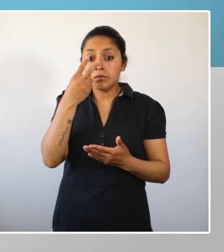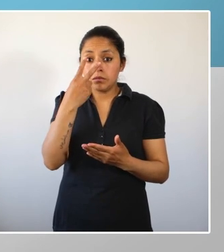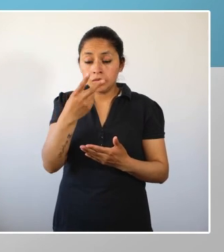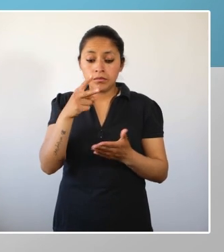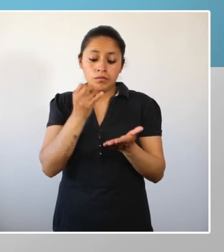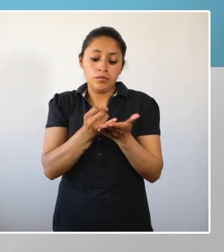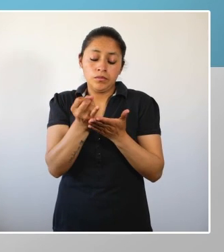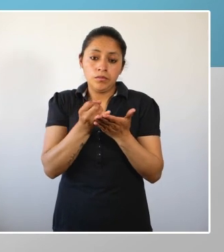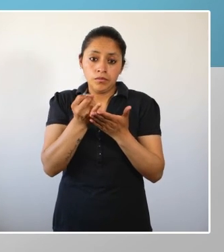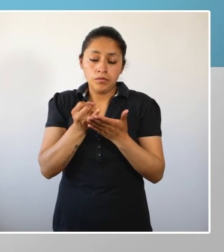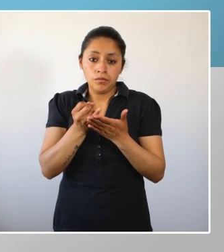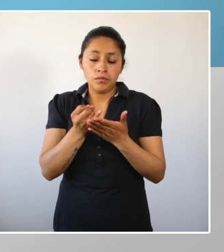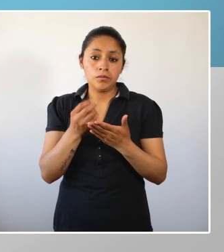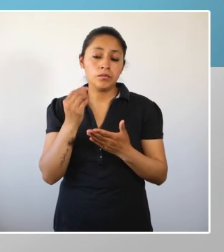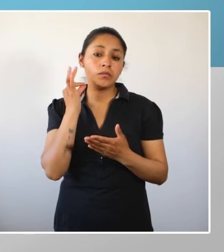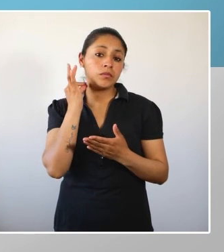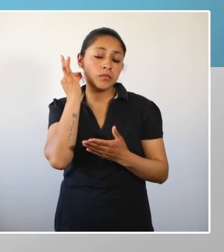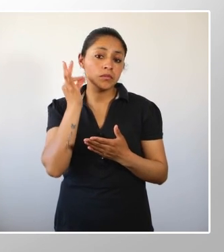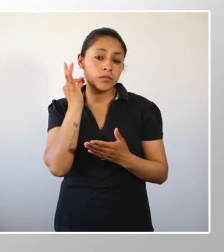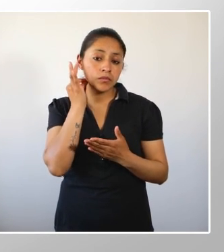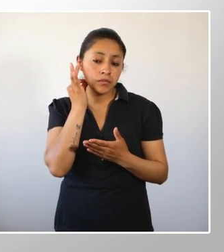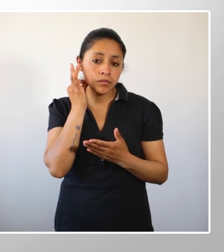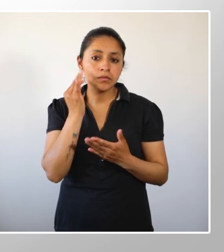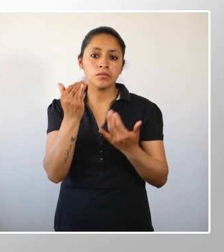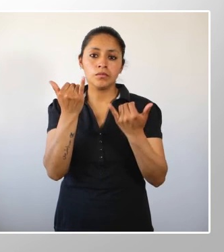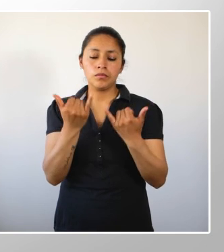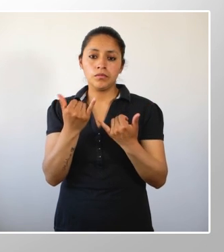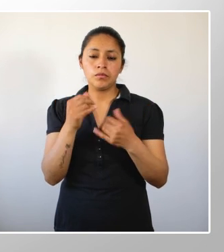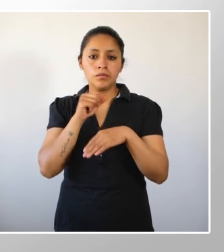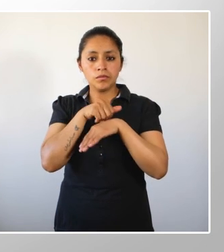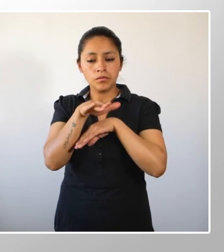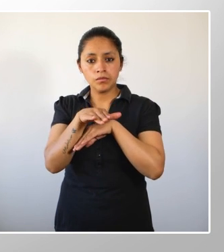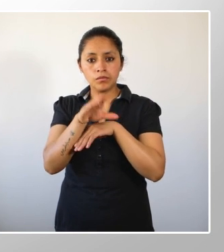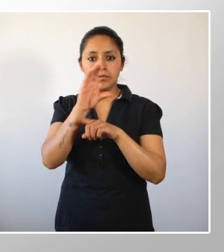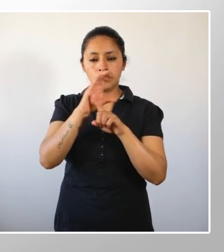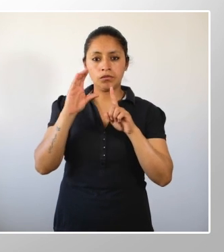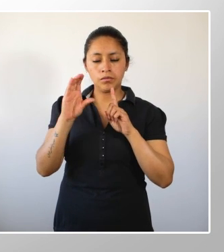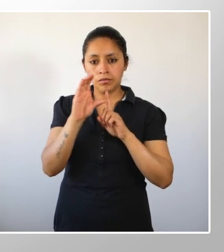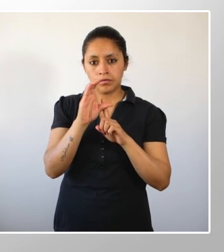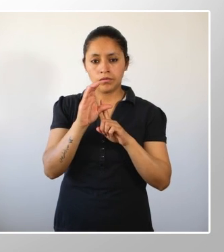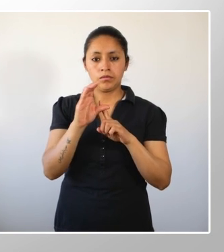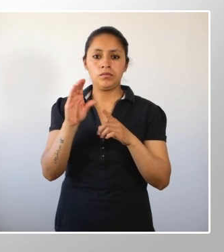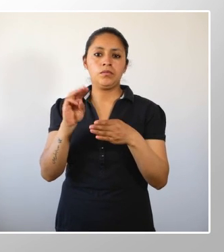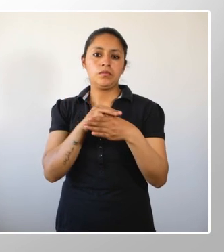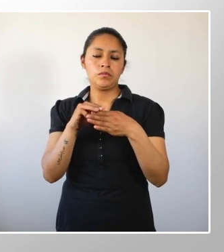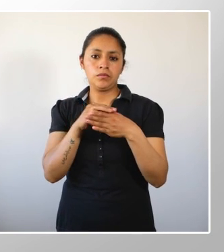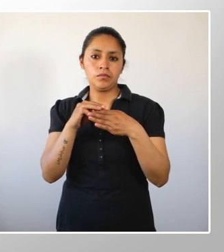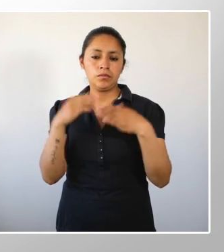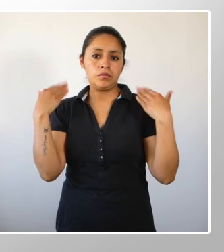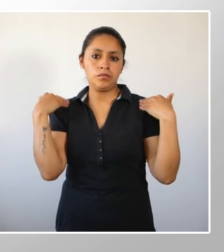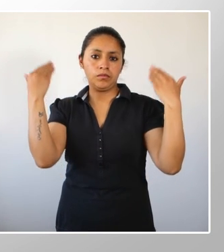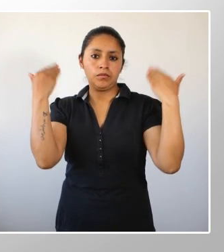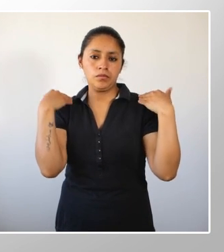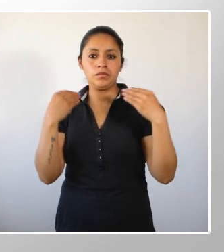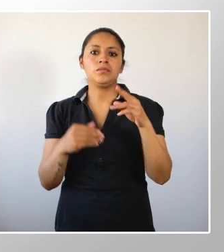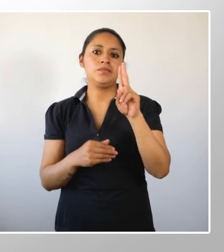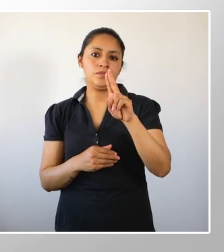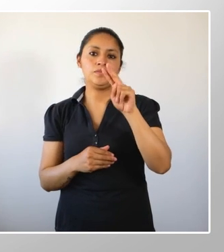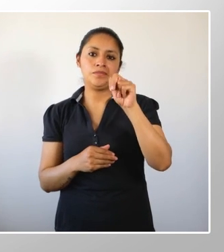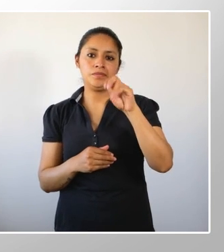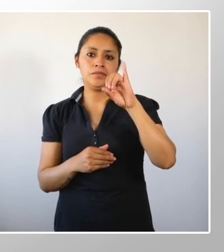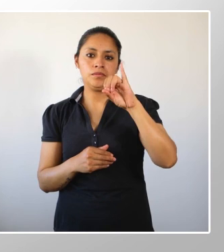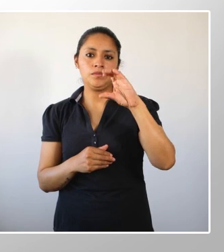Kaitaka, Ministerio de Educación. Chantapis, UNICEF, William Sunki. Kaitaka, Luis Kaitaka, niña, Beyond tu